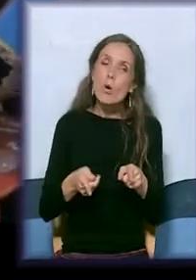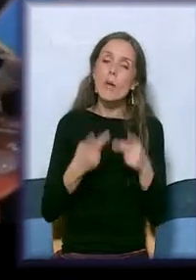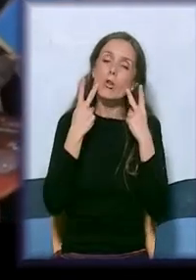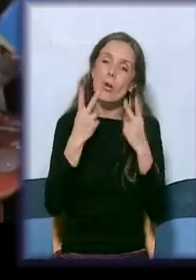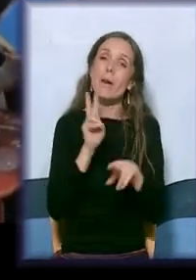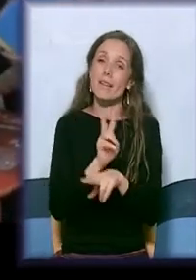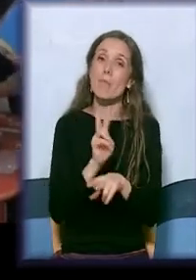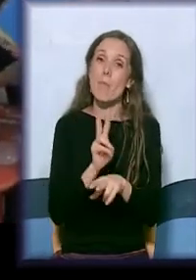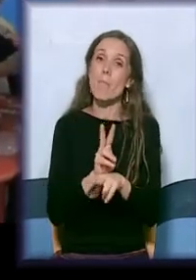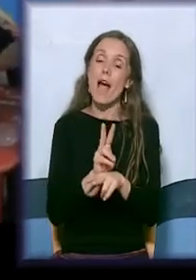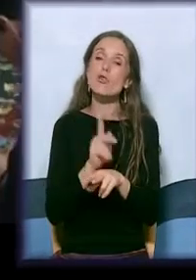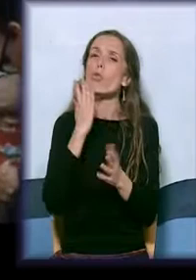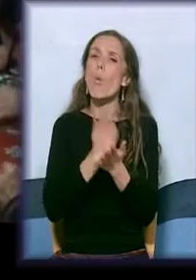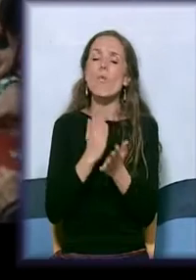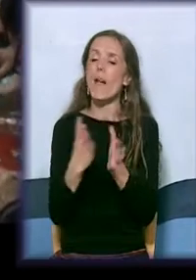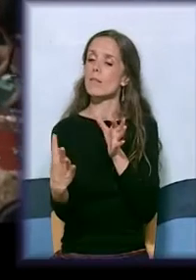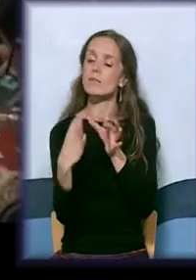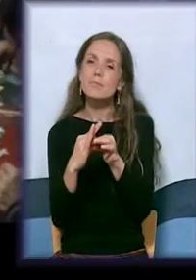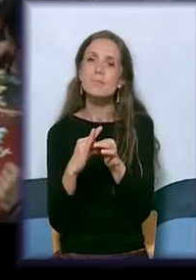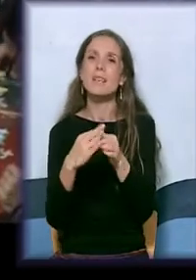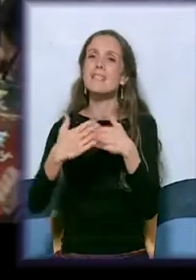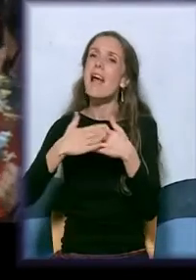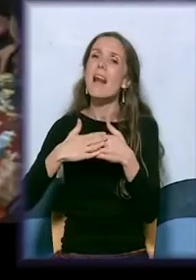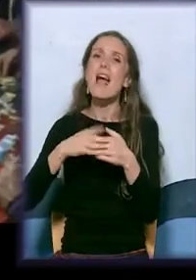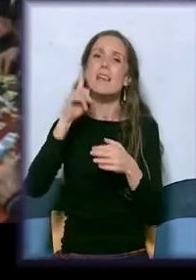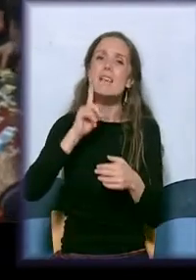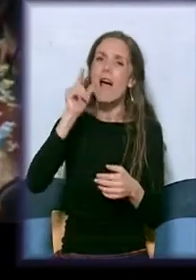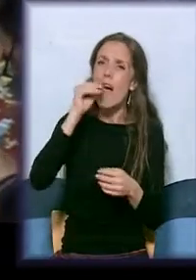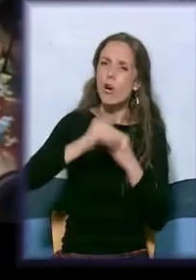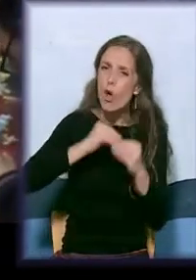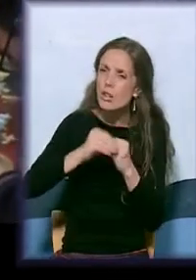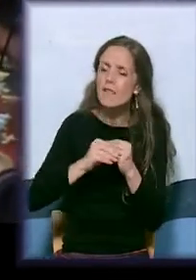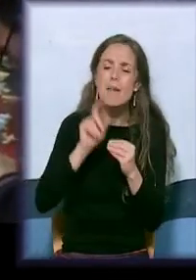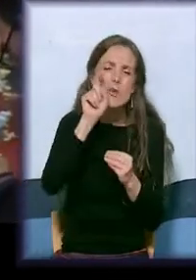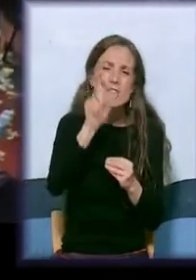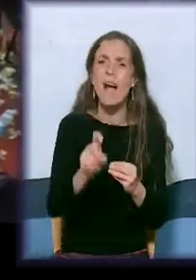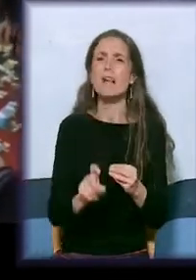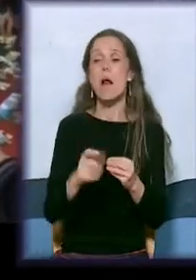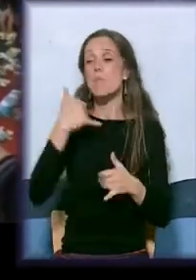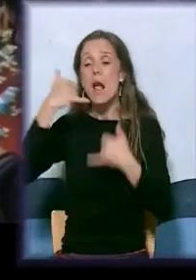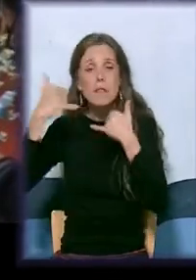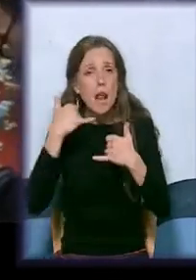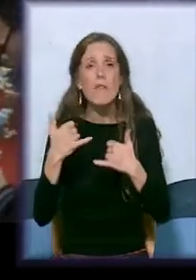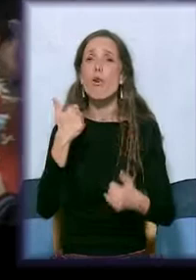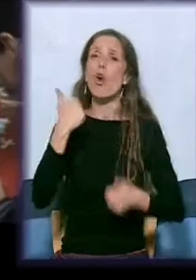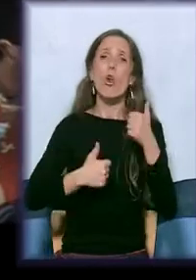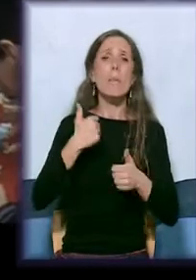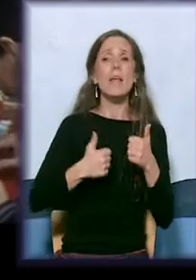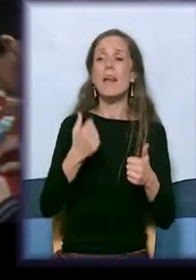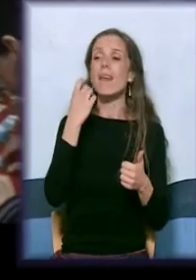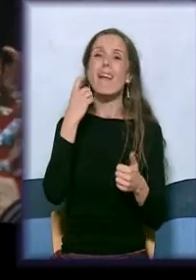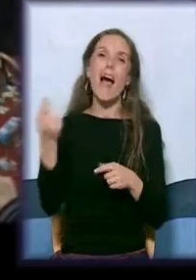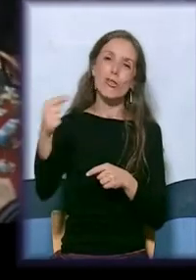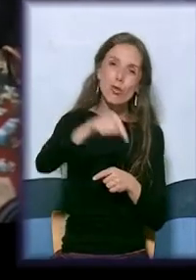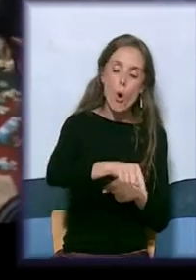i to je jednu saradnju sa roditeljima koja je svakodnevna i koju mi ostvarujemo svakodnevno. Da li je to telefonskim putem, da li je uz razgovor kada dođu